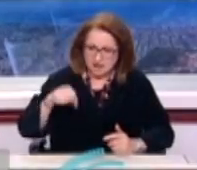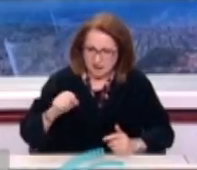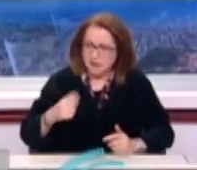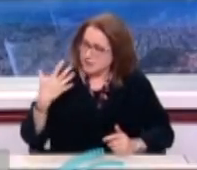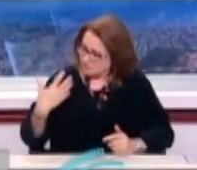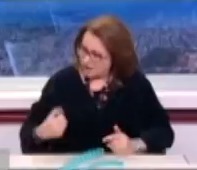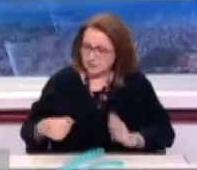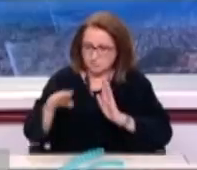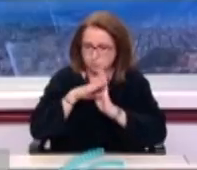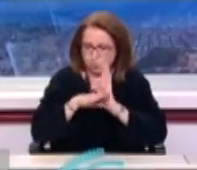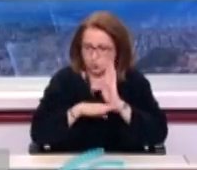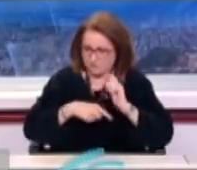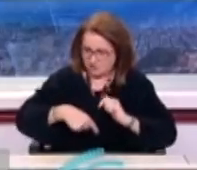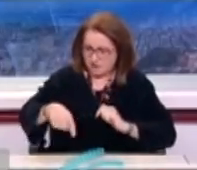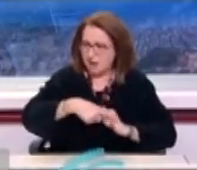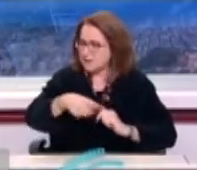γίνει και θα ανακοινωθεί.